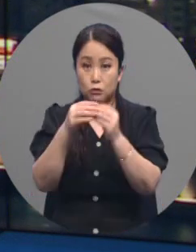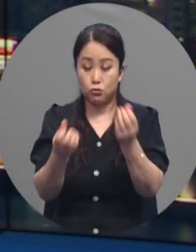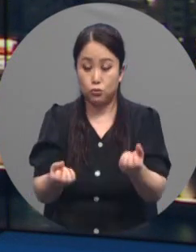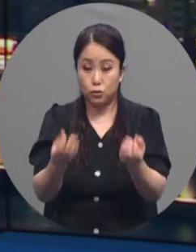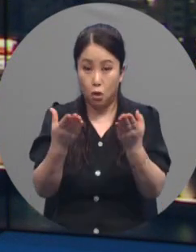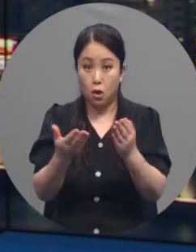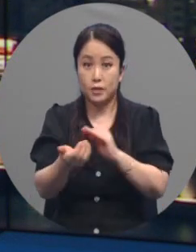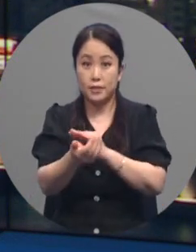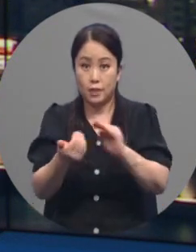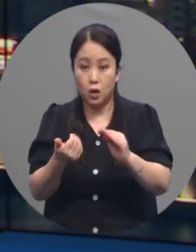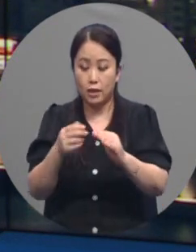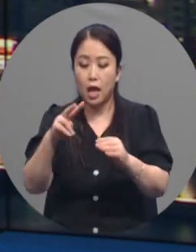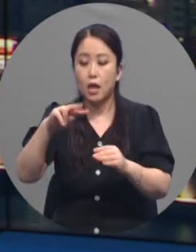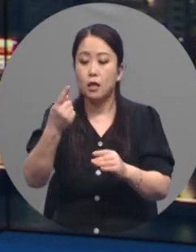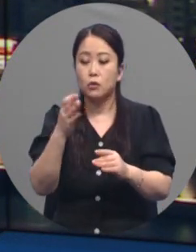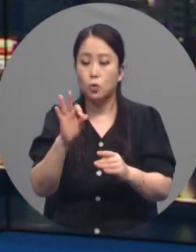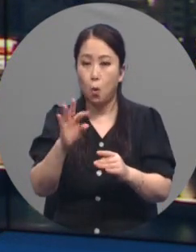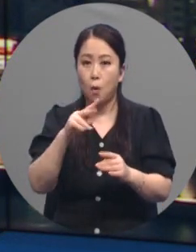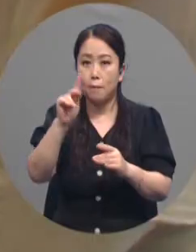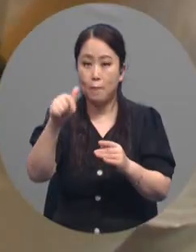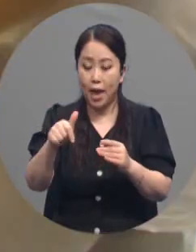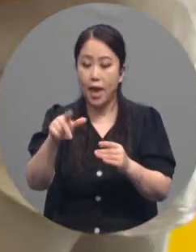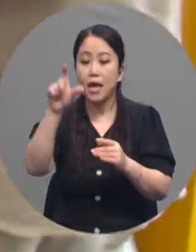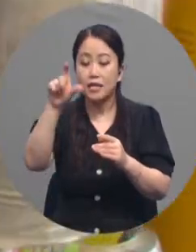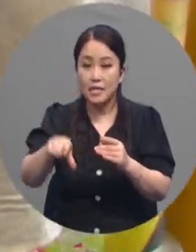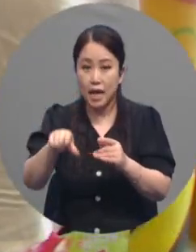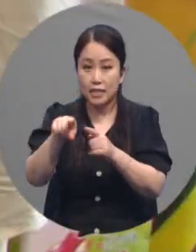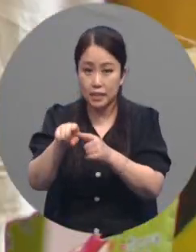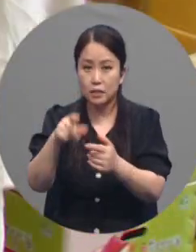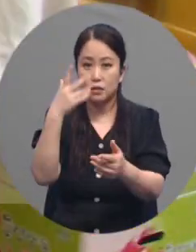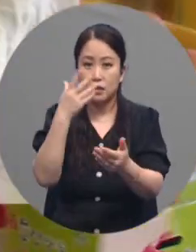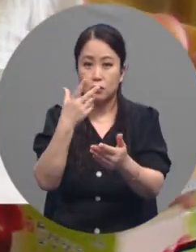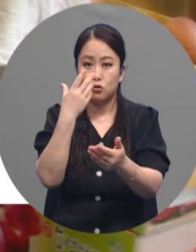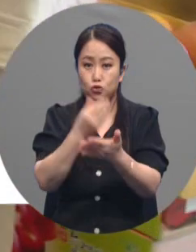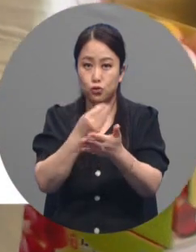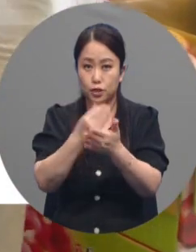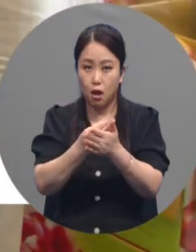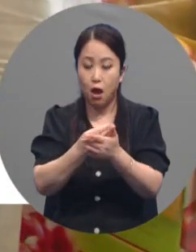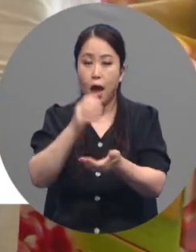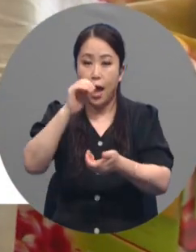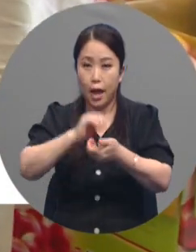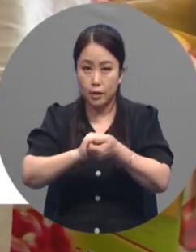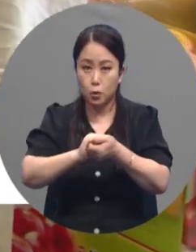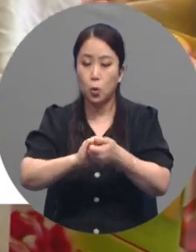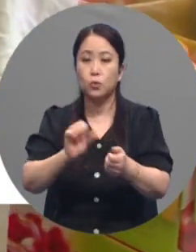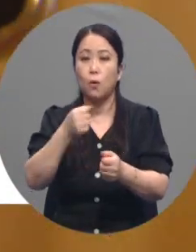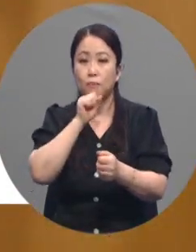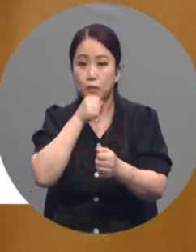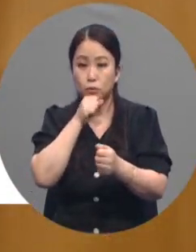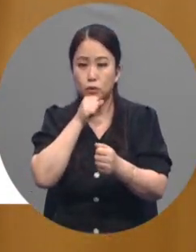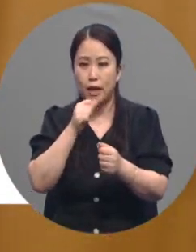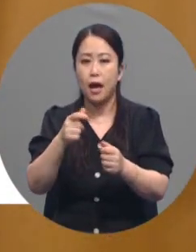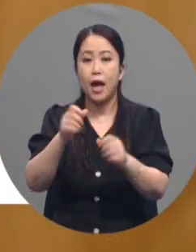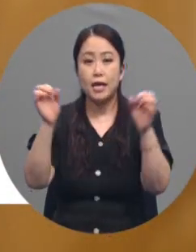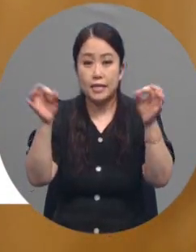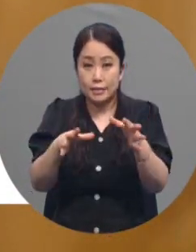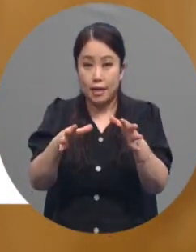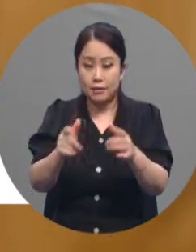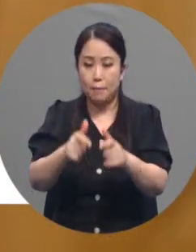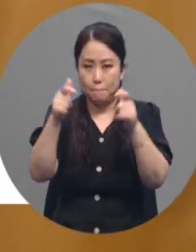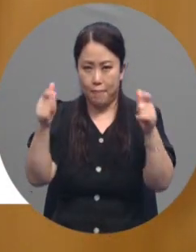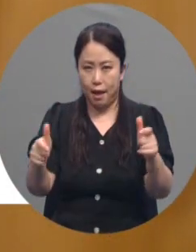추석을 앞두고 동백전 충전 한도와 캐시백 혜택이 일시적으로 확대됩니다. 다음 달 1일부터 보름